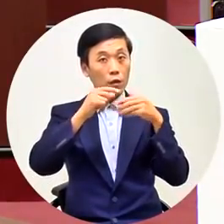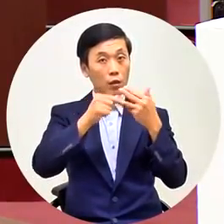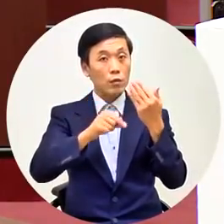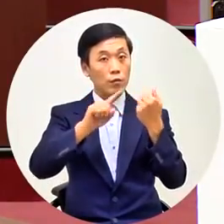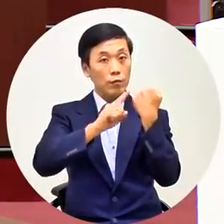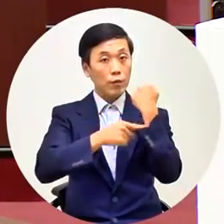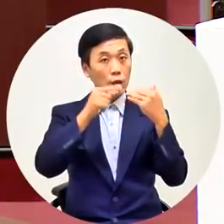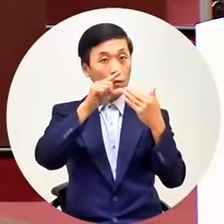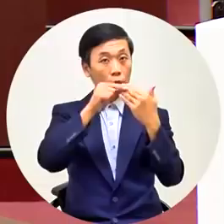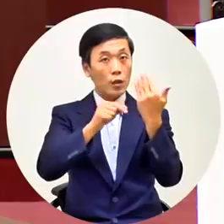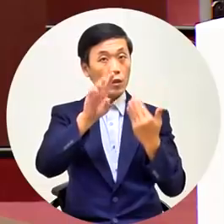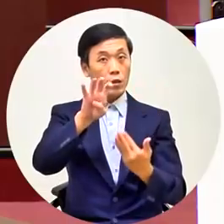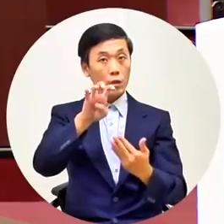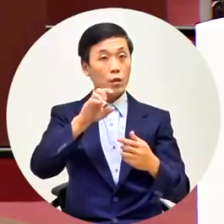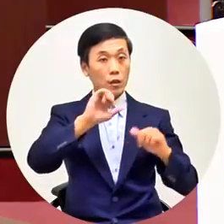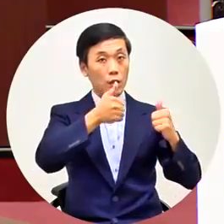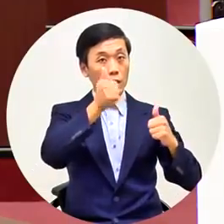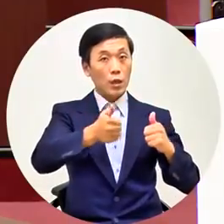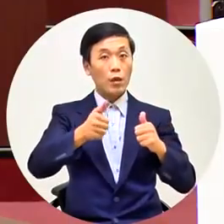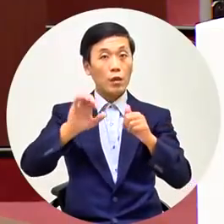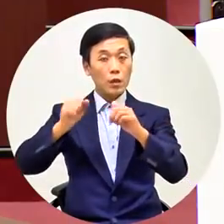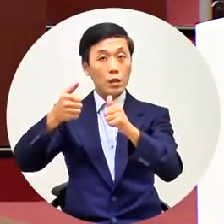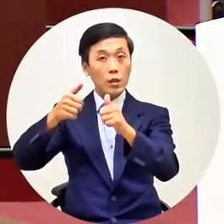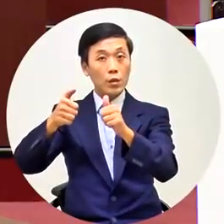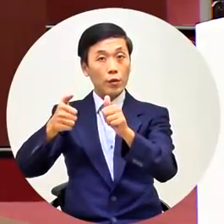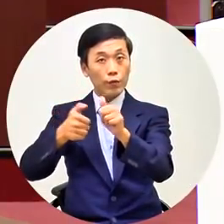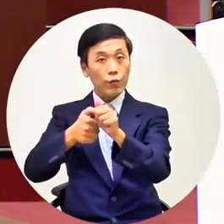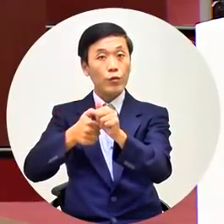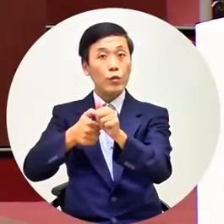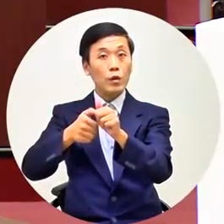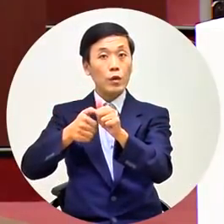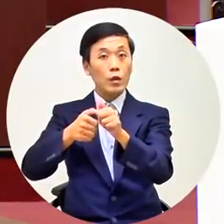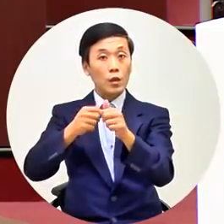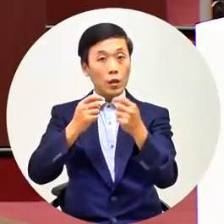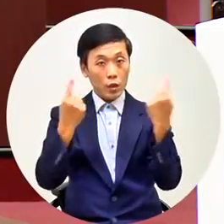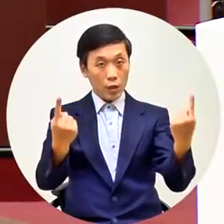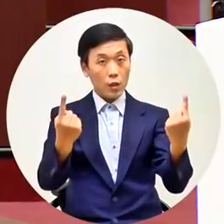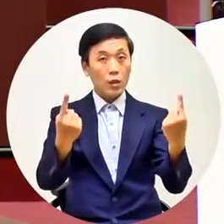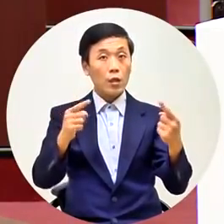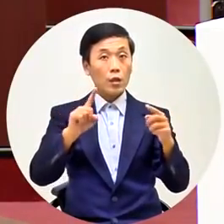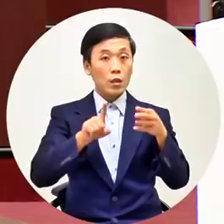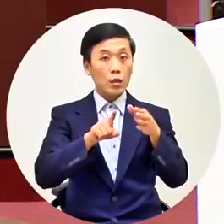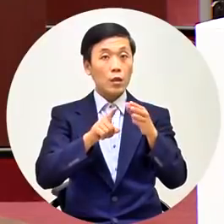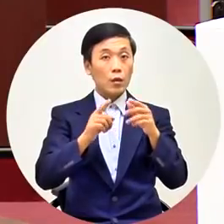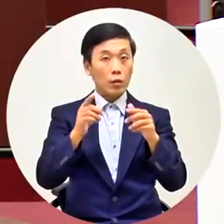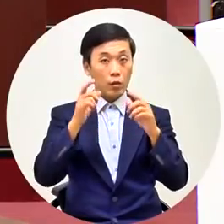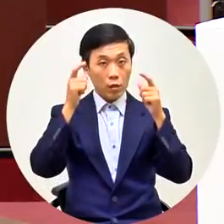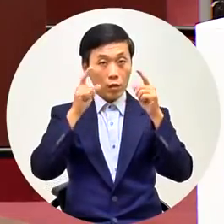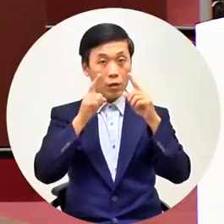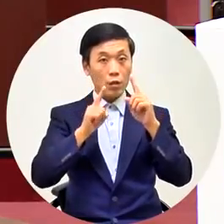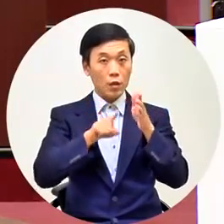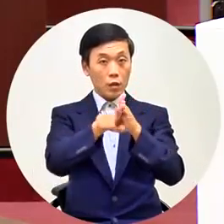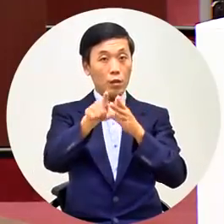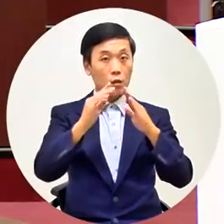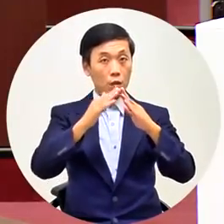长、直辖市议会至议长、副议长各一人，由直辖市议员以记名投票分别复选之。请各